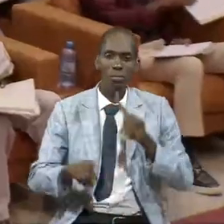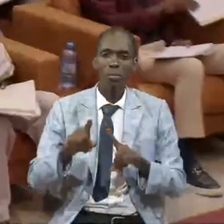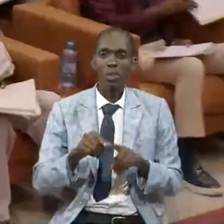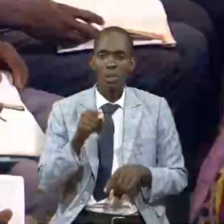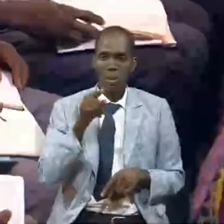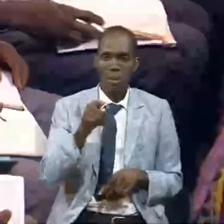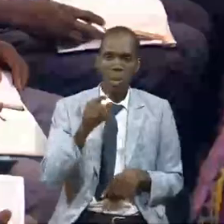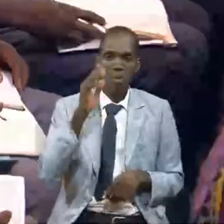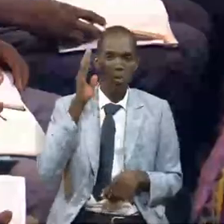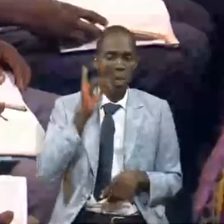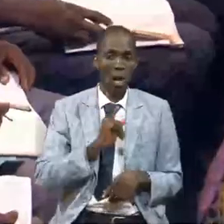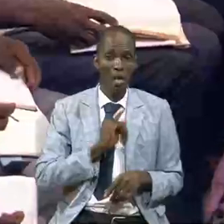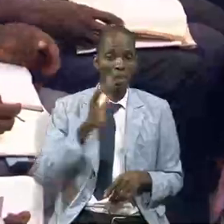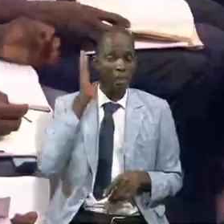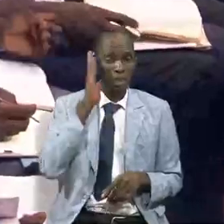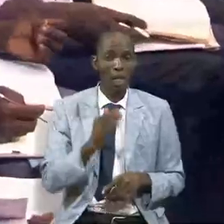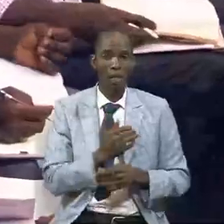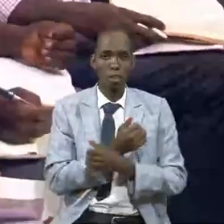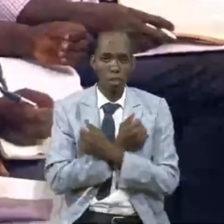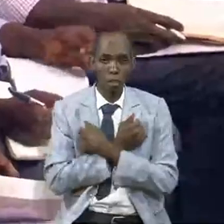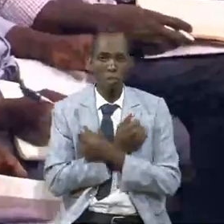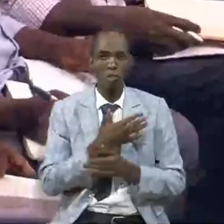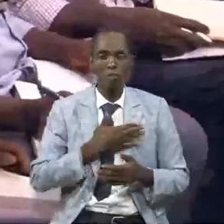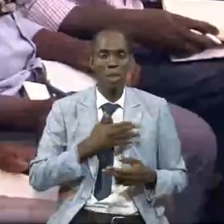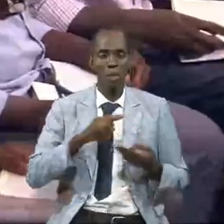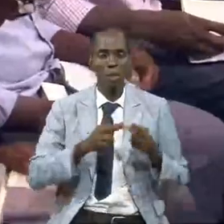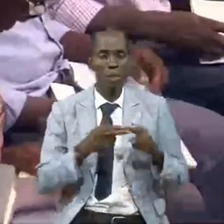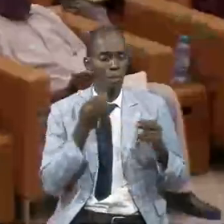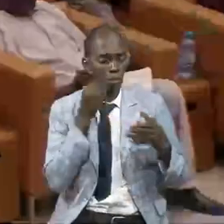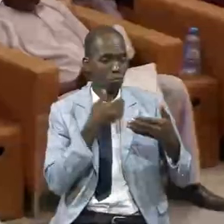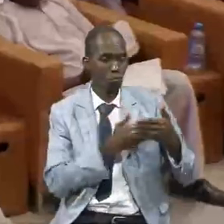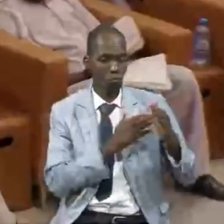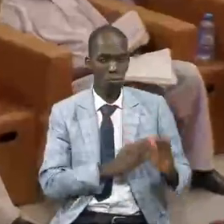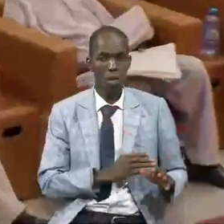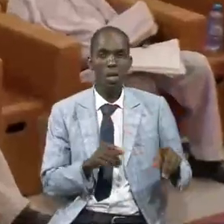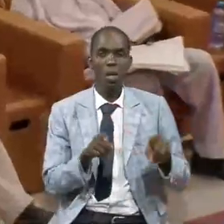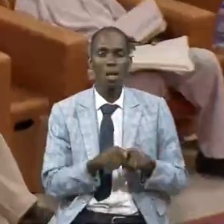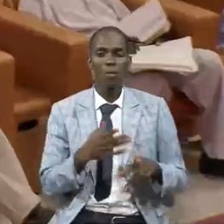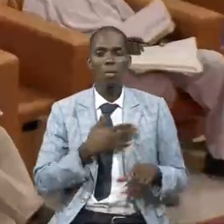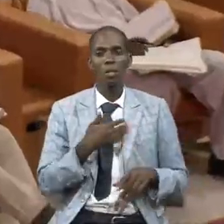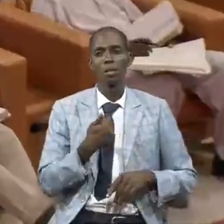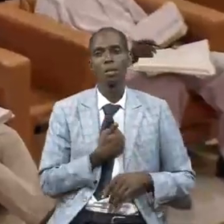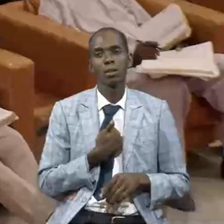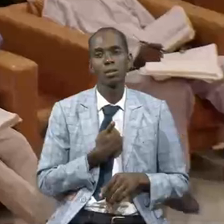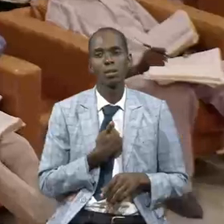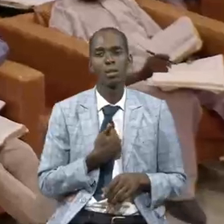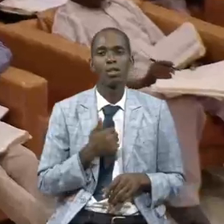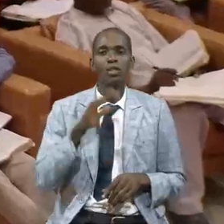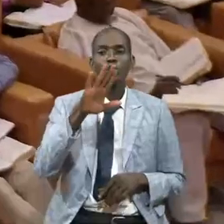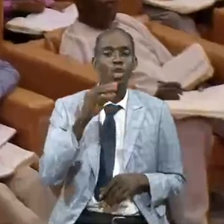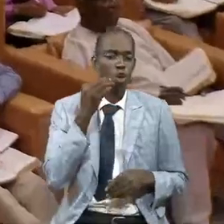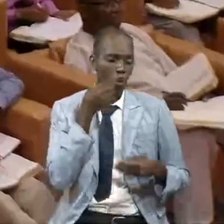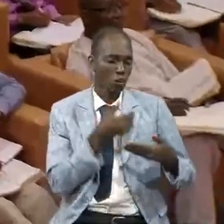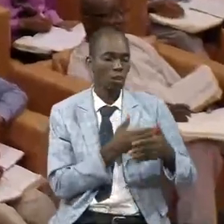cela vous-même, tu aimeras ton prochain comme toi-même. Votre